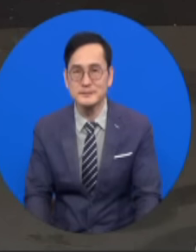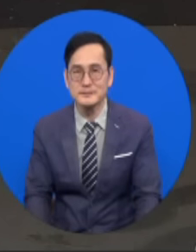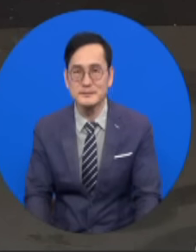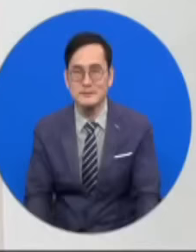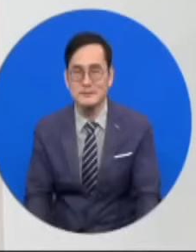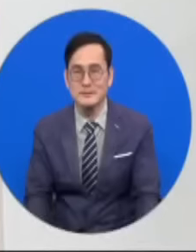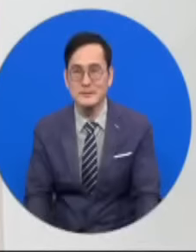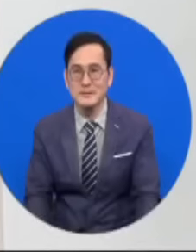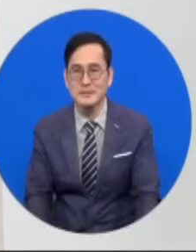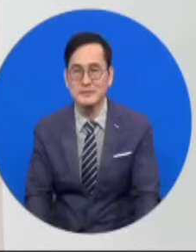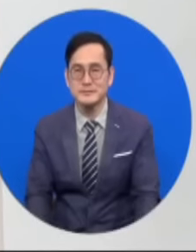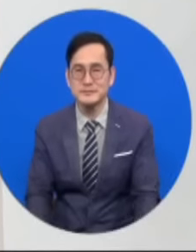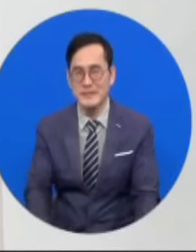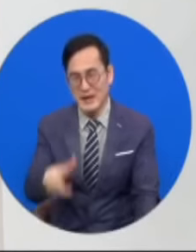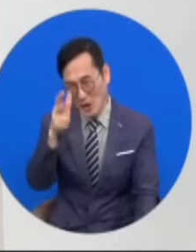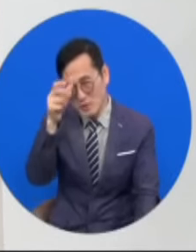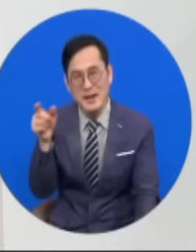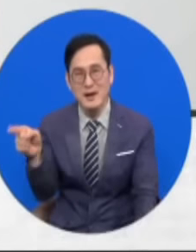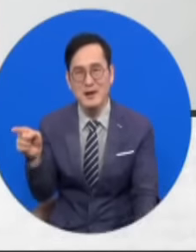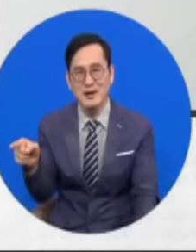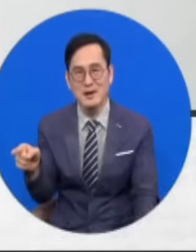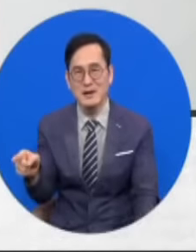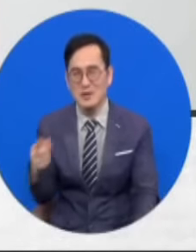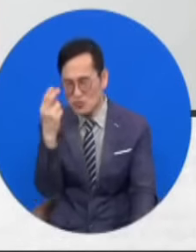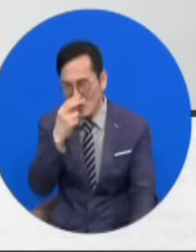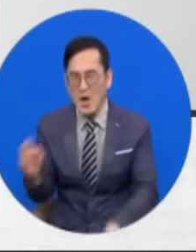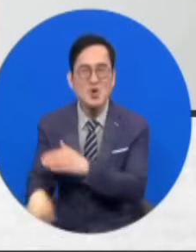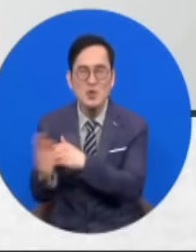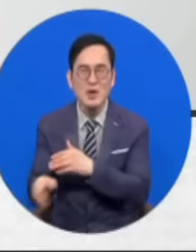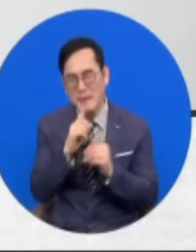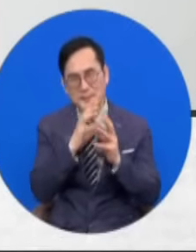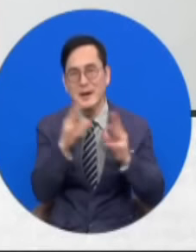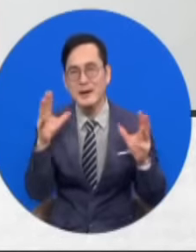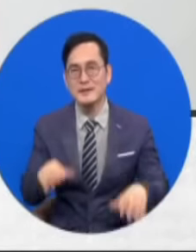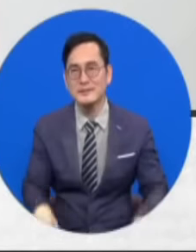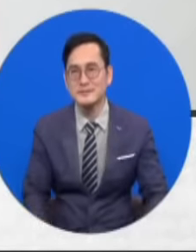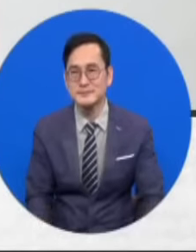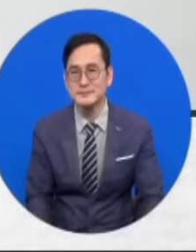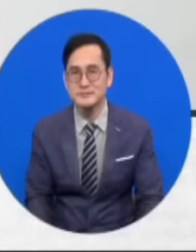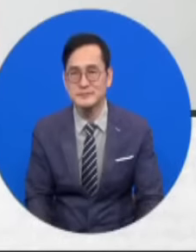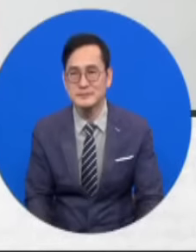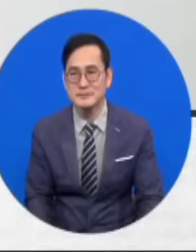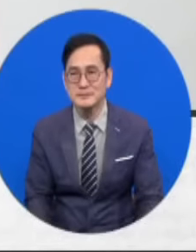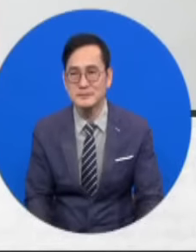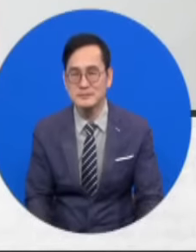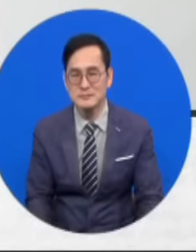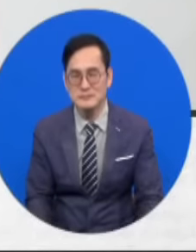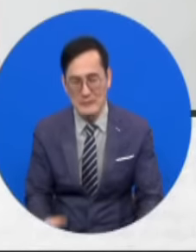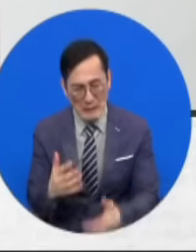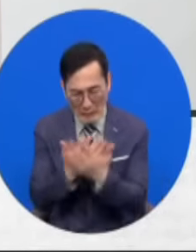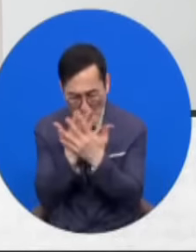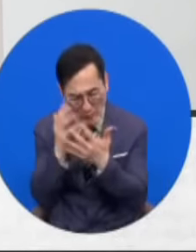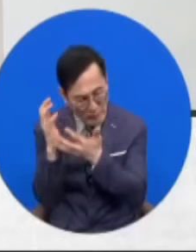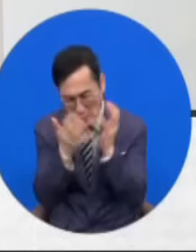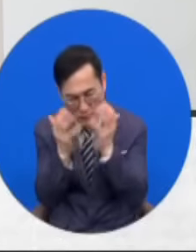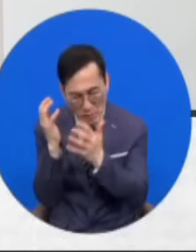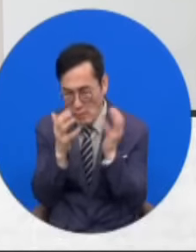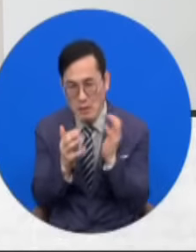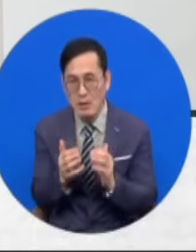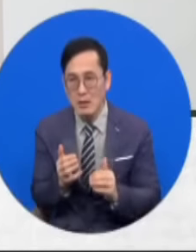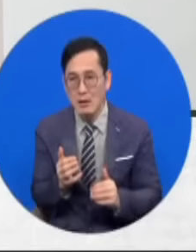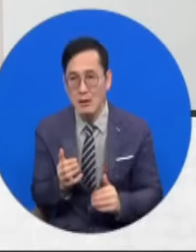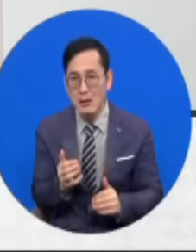저렇기 때문에 지금 경찰이 신뢰를 못 받고 있는 건 아니겠습니까 이게 뭐 헷갈릴 만한 거면은 국민들도 어 이해를 하겠지만 전혀